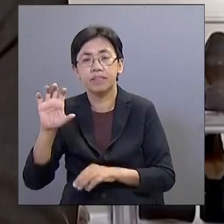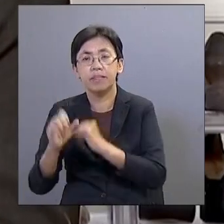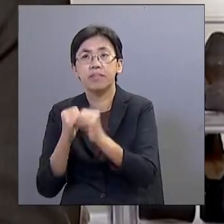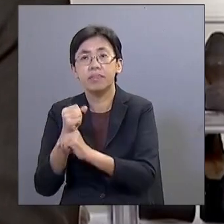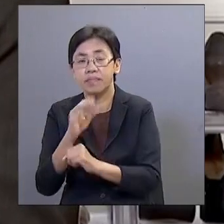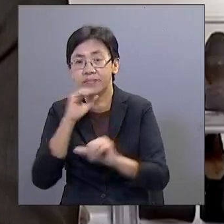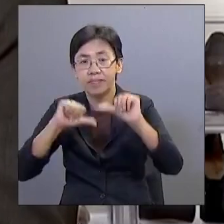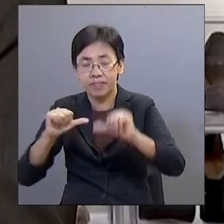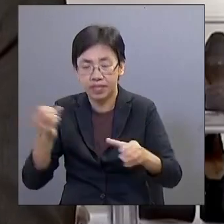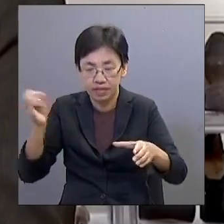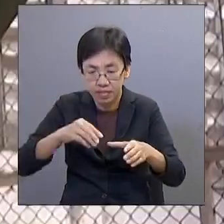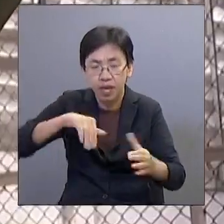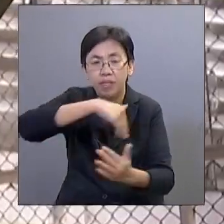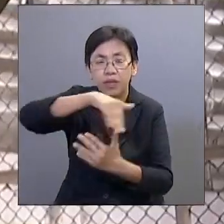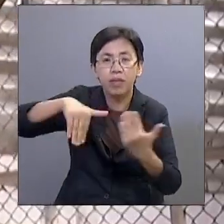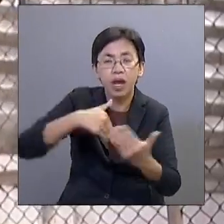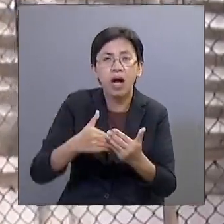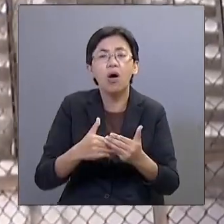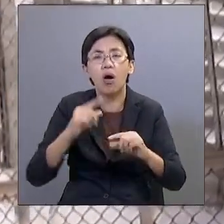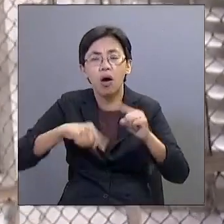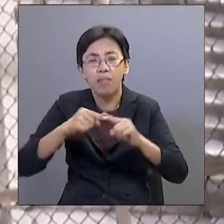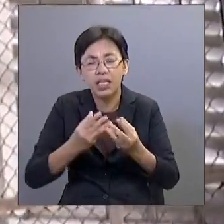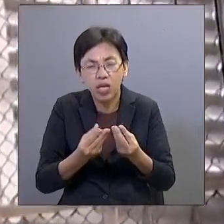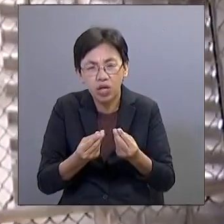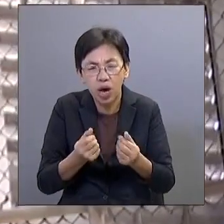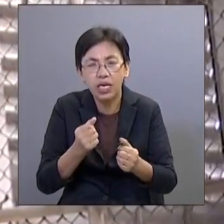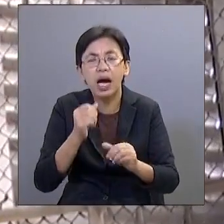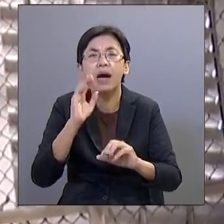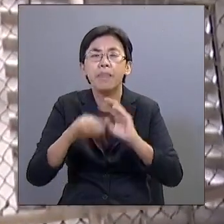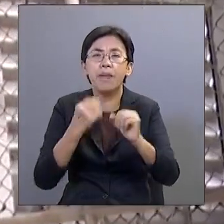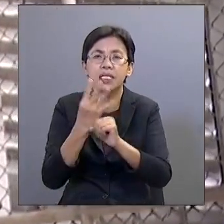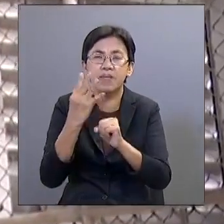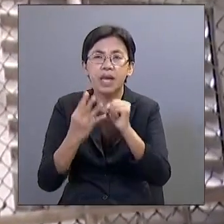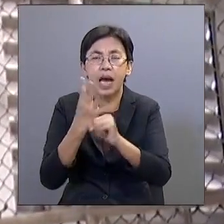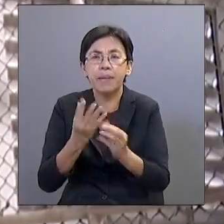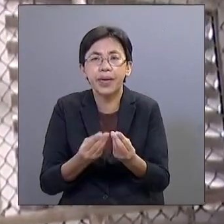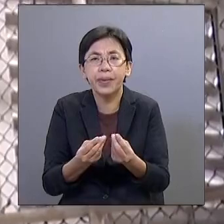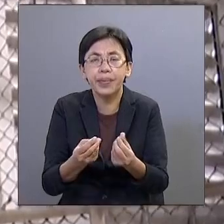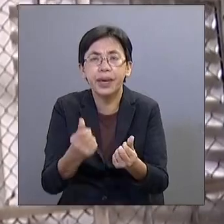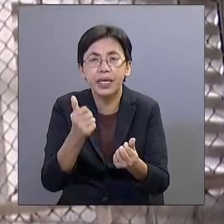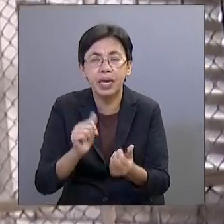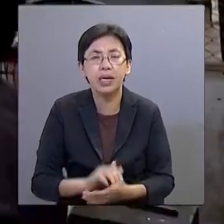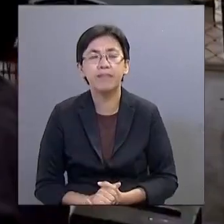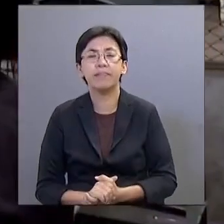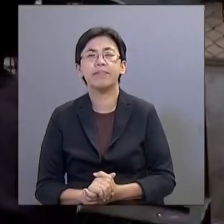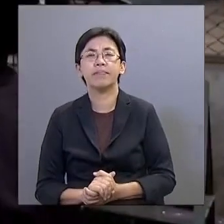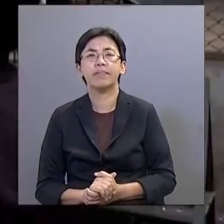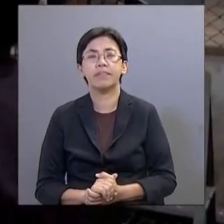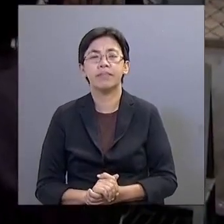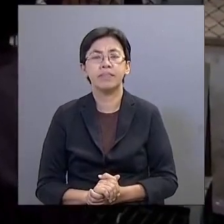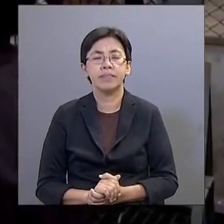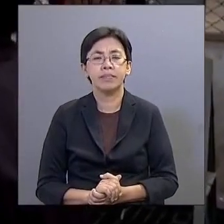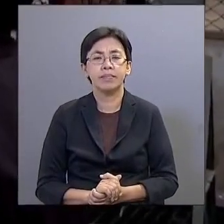ารตัวนี้เข้าไปเนี่ยมันสามารถที่จะทำให้ย่อยลดลงเหลือแค่ประมาณ 4-5 ปีแล้วก็จริงๆแล้วมันมีอีกจุดหนึ่ง